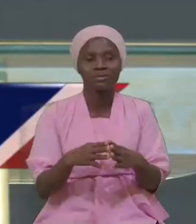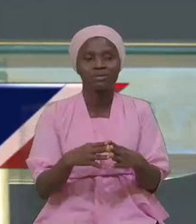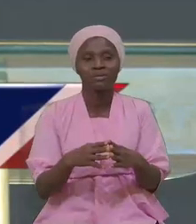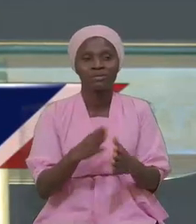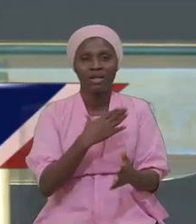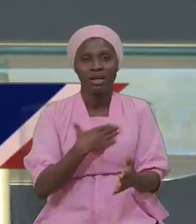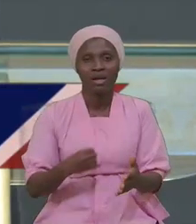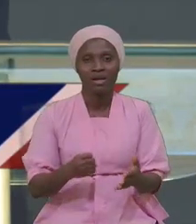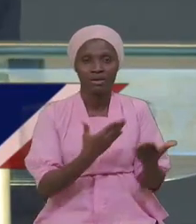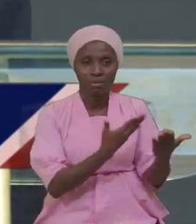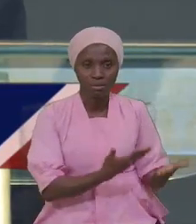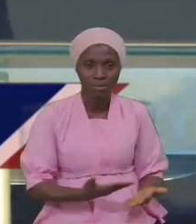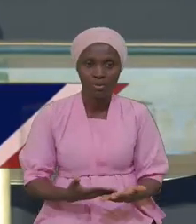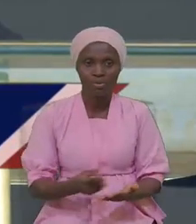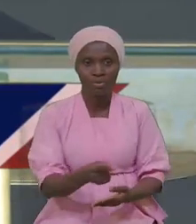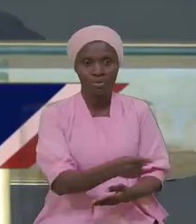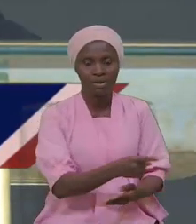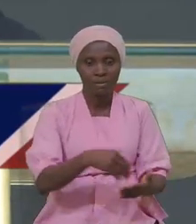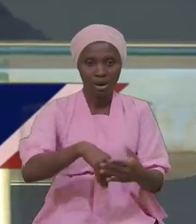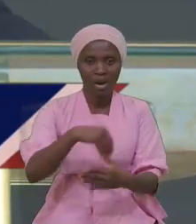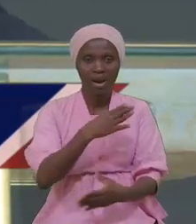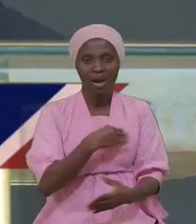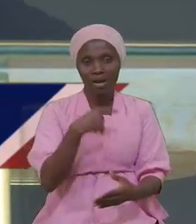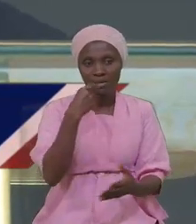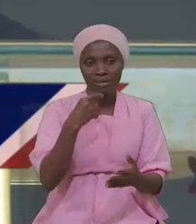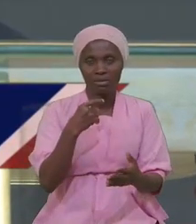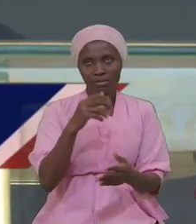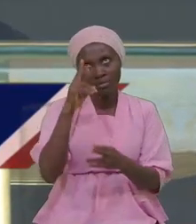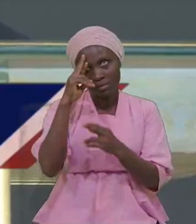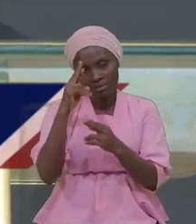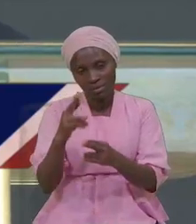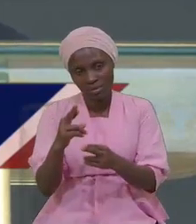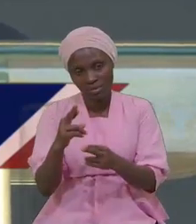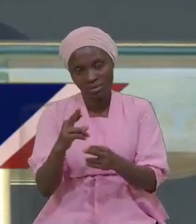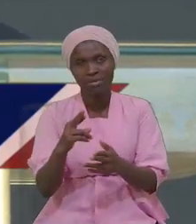Alors, le geôlier, ayant